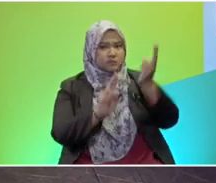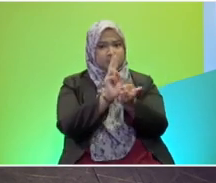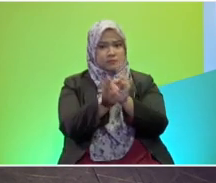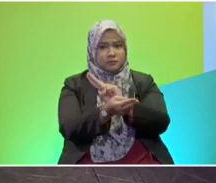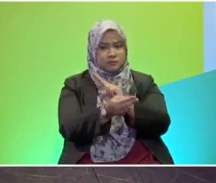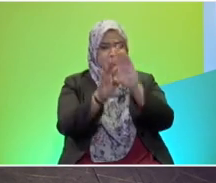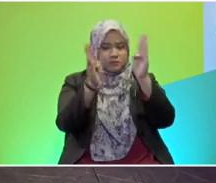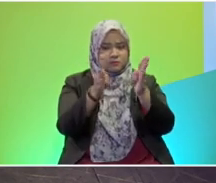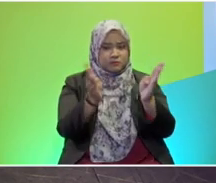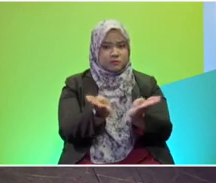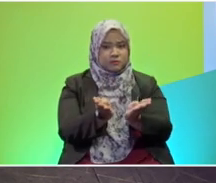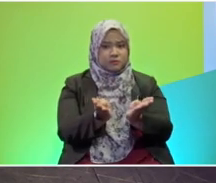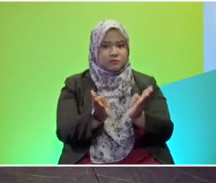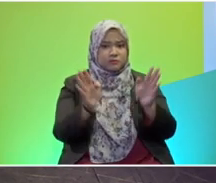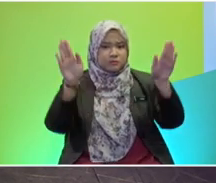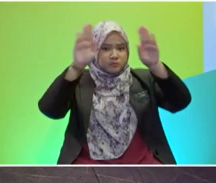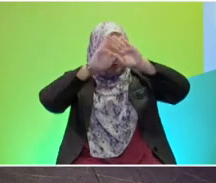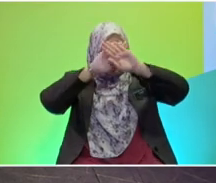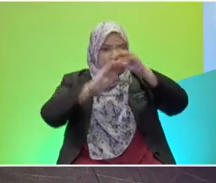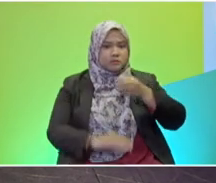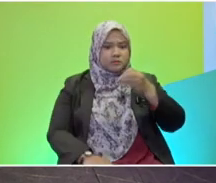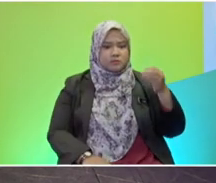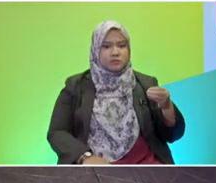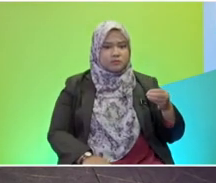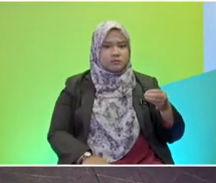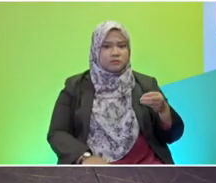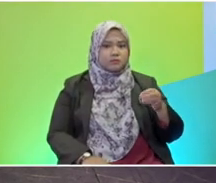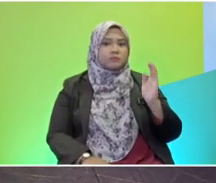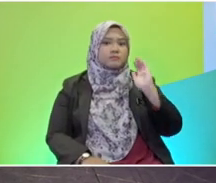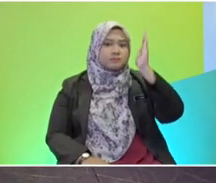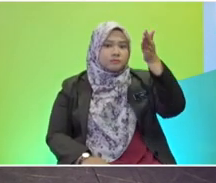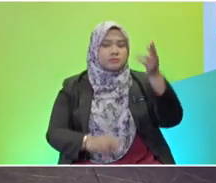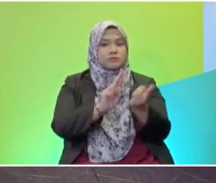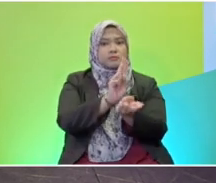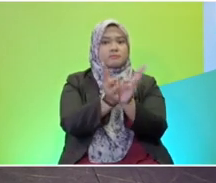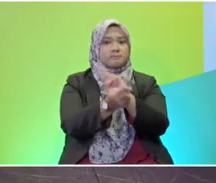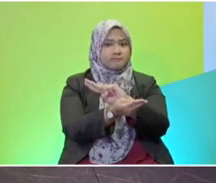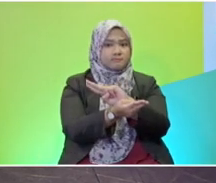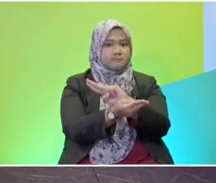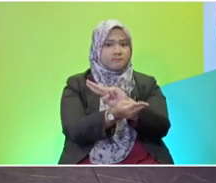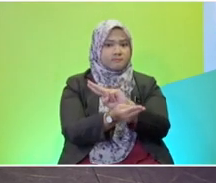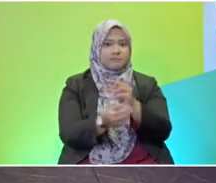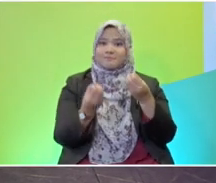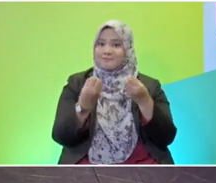orientasi objek berubah maka bentuk bayang-bayang juga kan berubah Oke